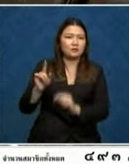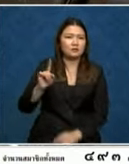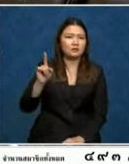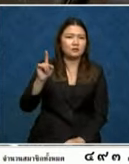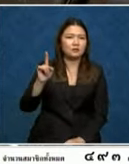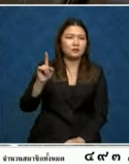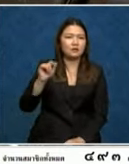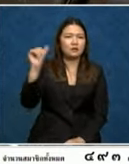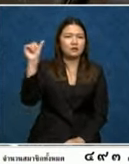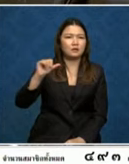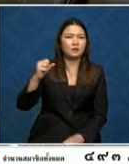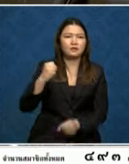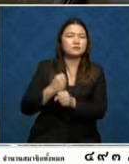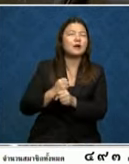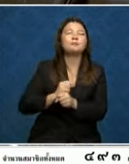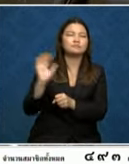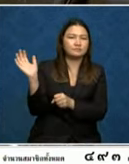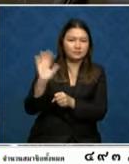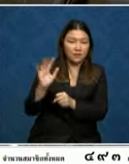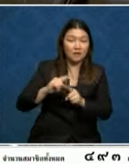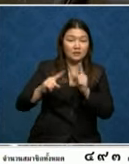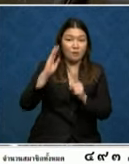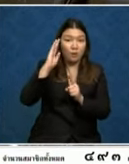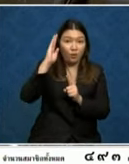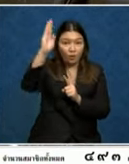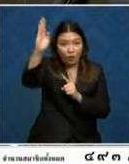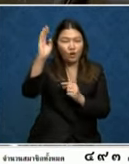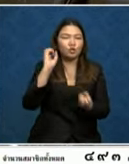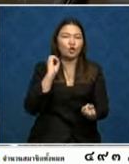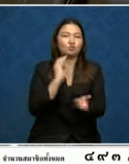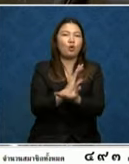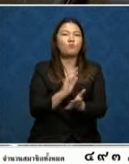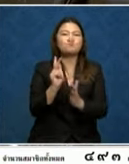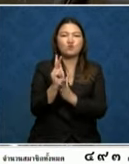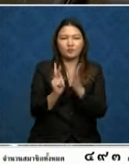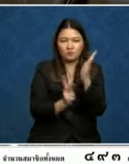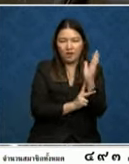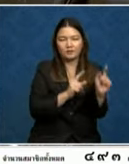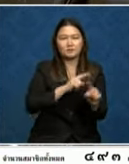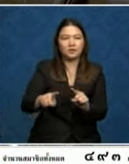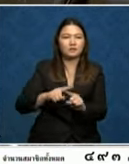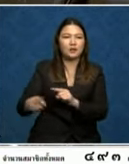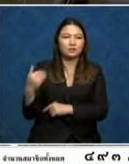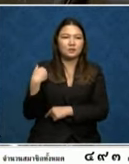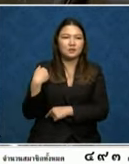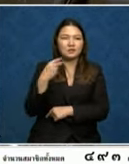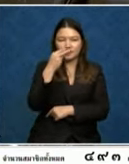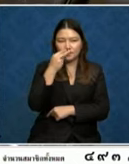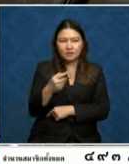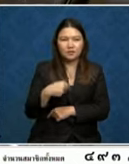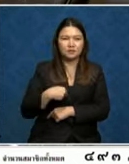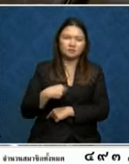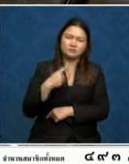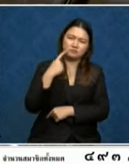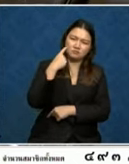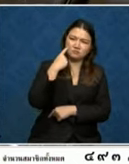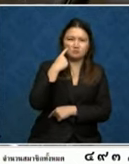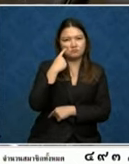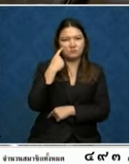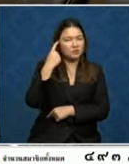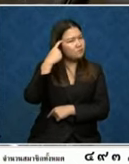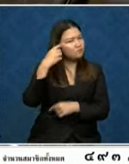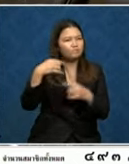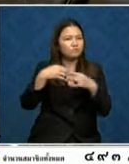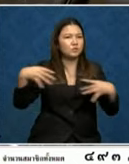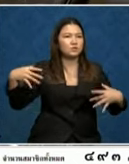วรกระทำนะเพรมนจะไปกระทดกับอนาคตในการออกกฎหมายผมเองก็ไม่สามารถที่จะเหนชอบดวยทั้งหมดได้